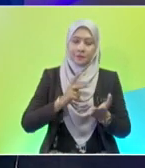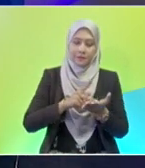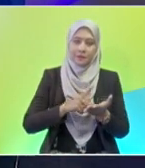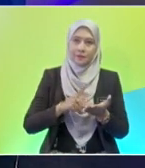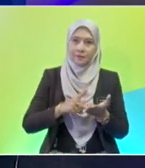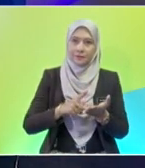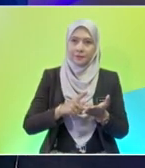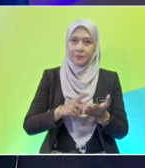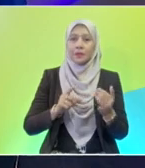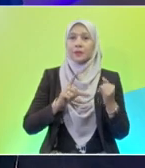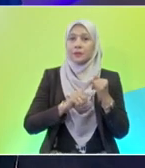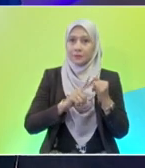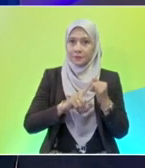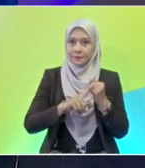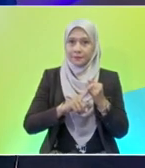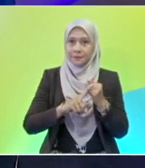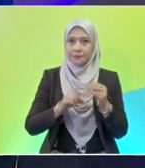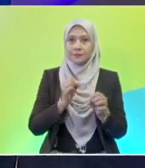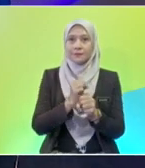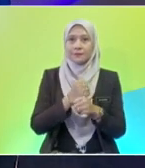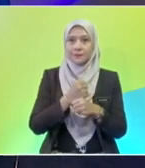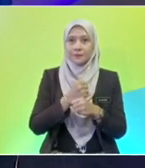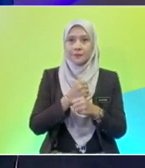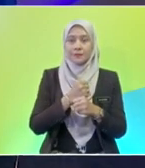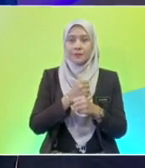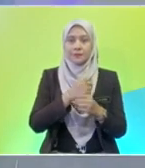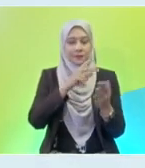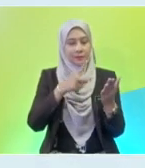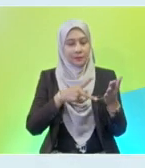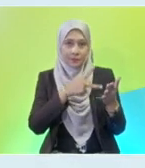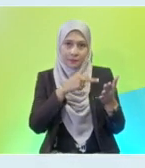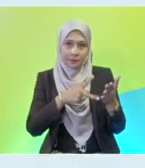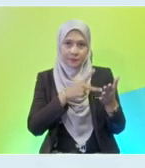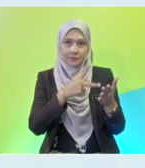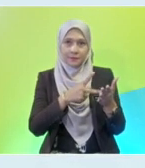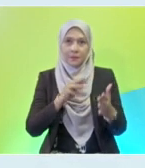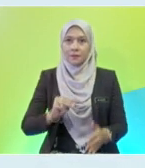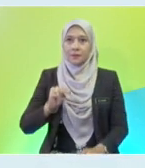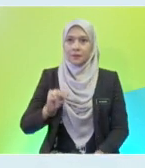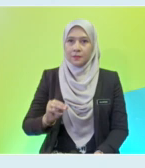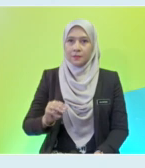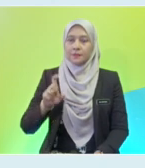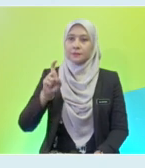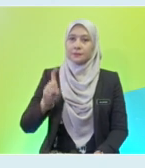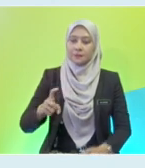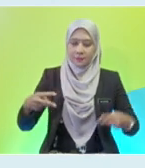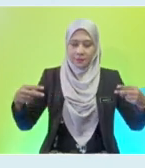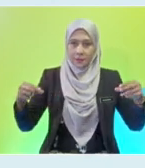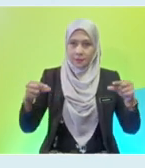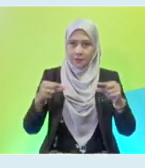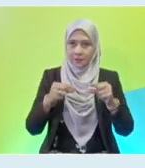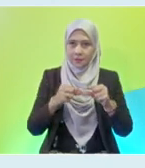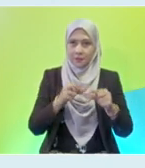menganalisis hal ini adalah konstruk yang agak tinggi yang mana murid-murid perlu menggabung Jali ketiga